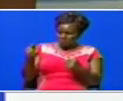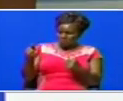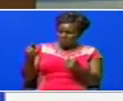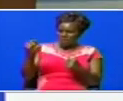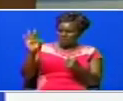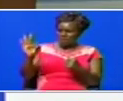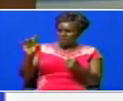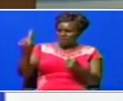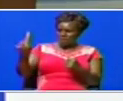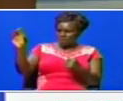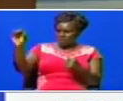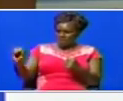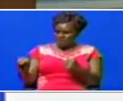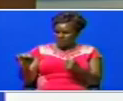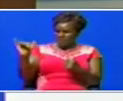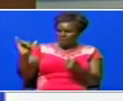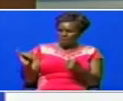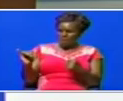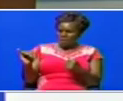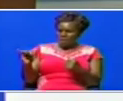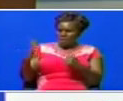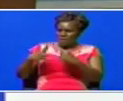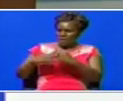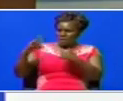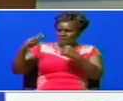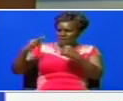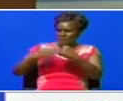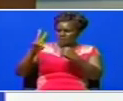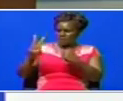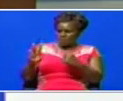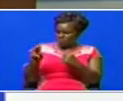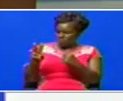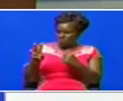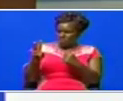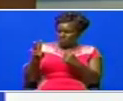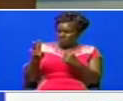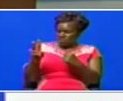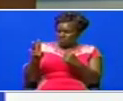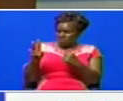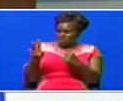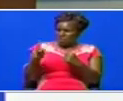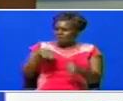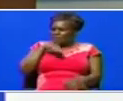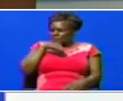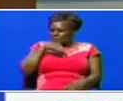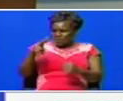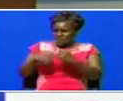0.31%. Joseph Nyaga, 982, 0.29%. Raila